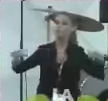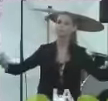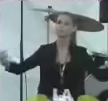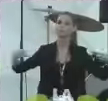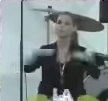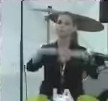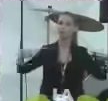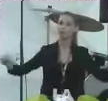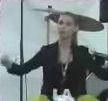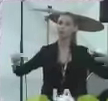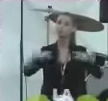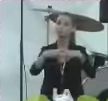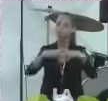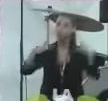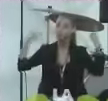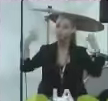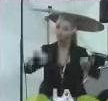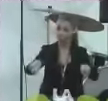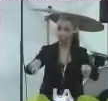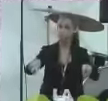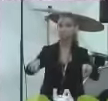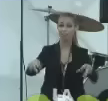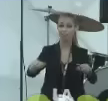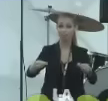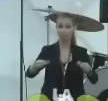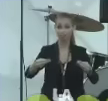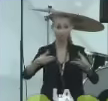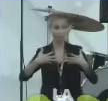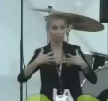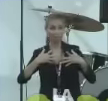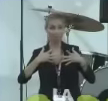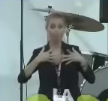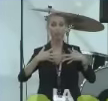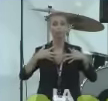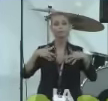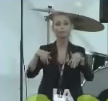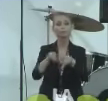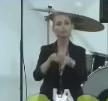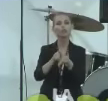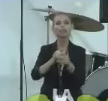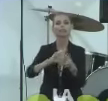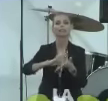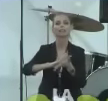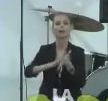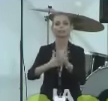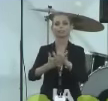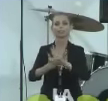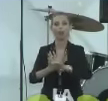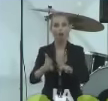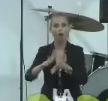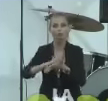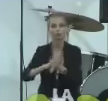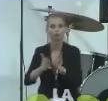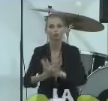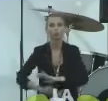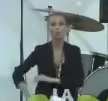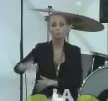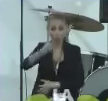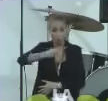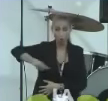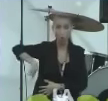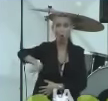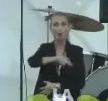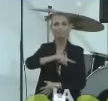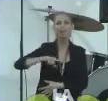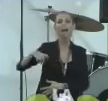La flessibilità non è una concessione, noi l'avremo perché nel trattato, e perché siamo in severa recessione,